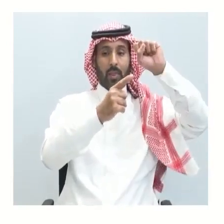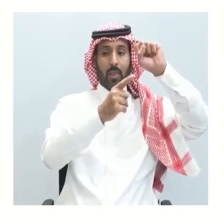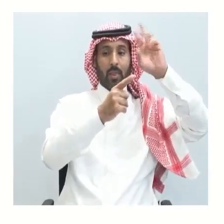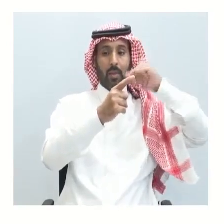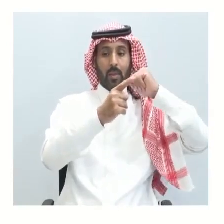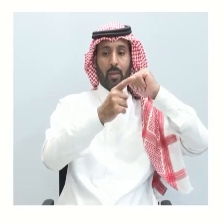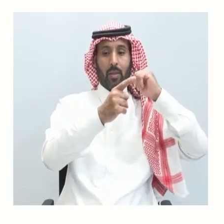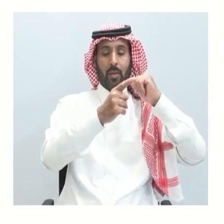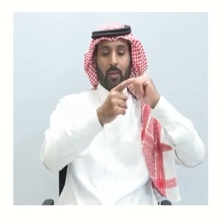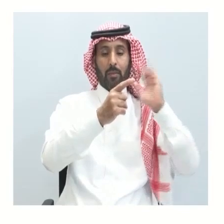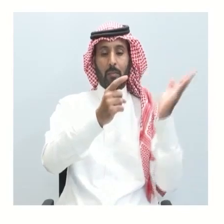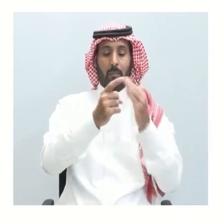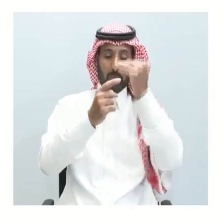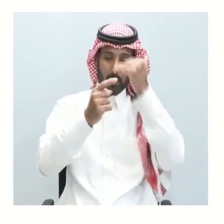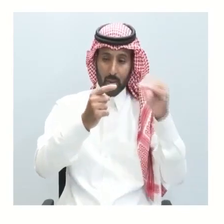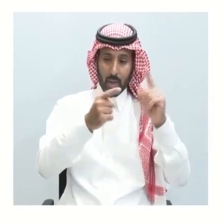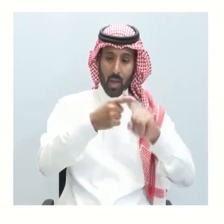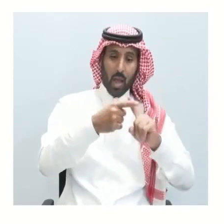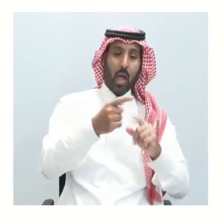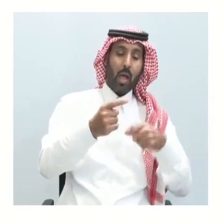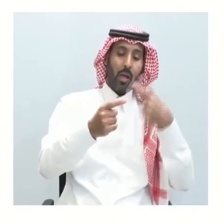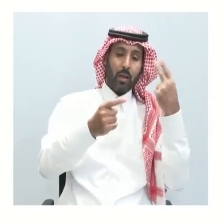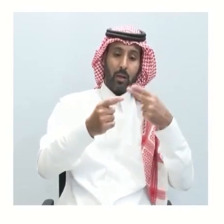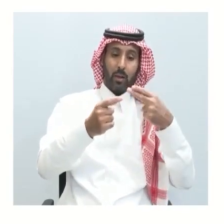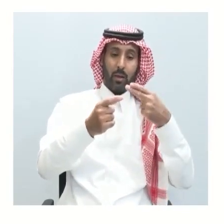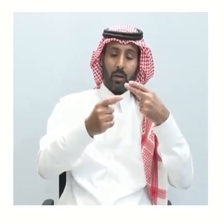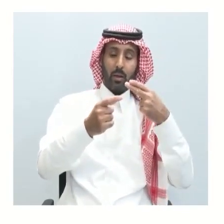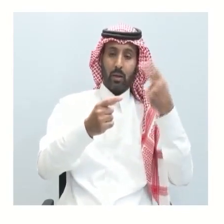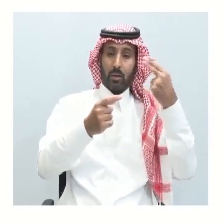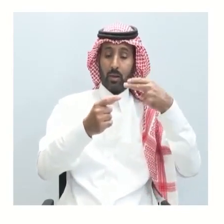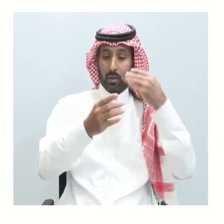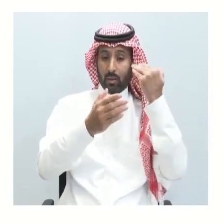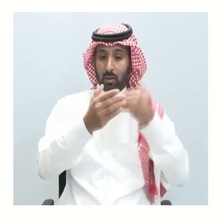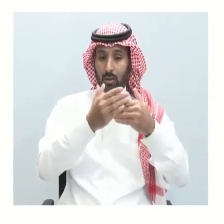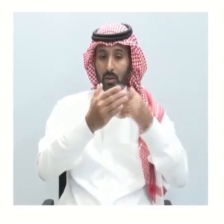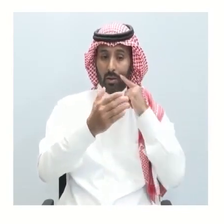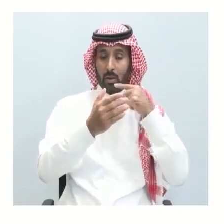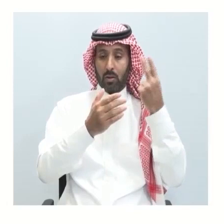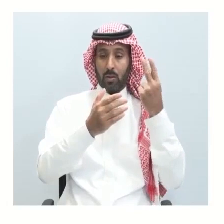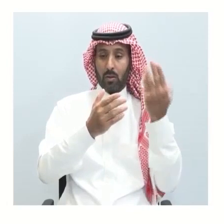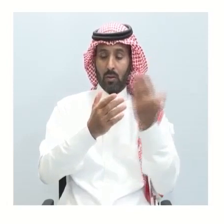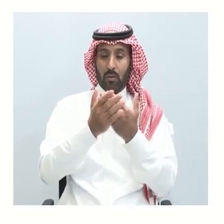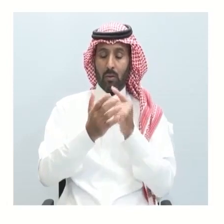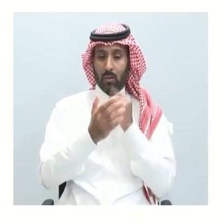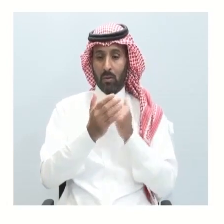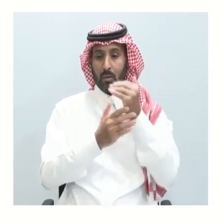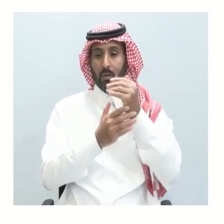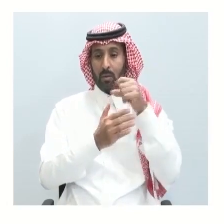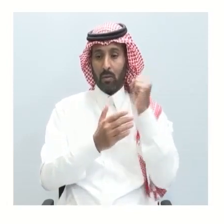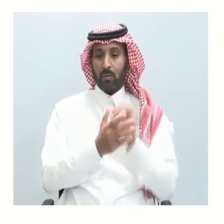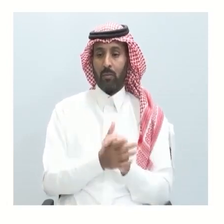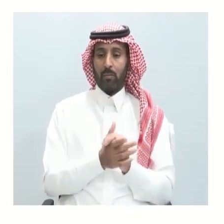يرفع لي أس، مقسوما على تركيز المتفاعلات، ولاحظ أن المعامل هنا 2، إذن رفع لي